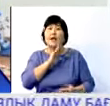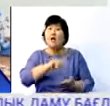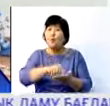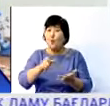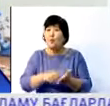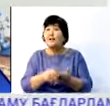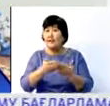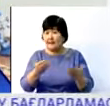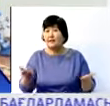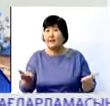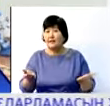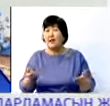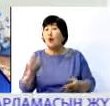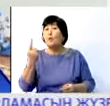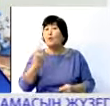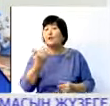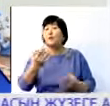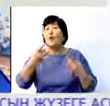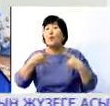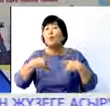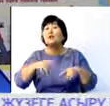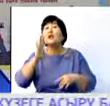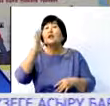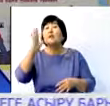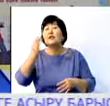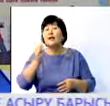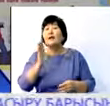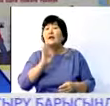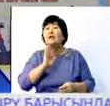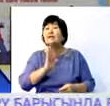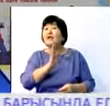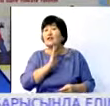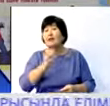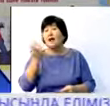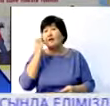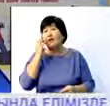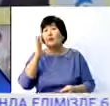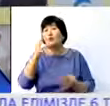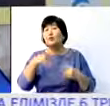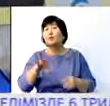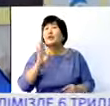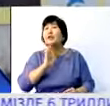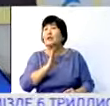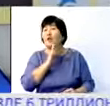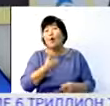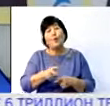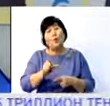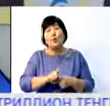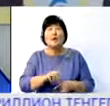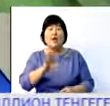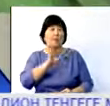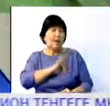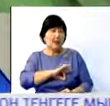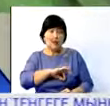деген бірінші босанып жатқан келіншектерге, екі қабат босанатын келіншектерге өте пайдасы